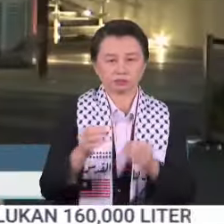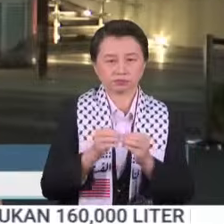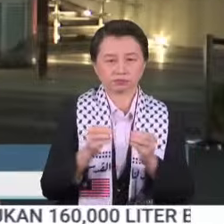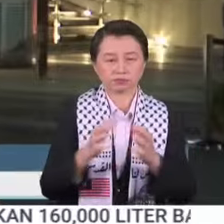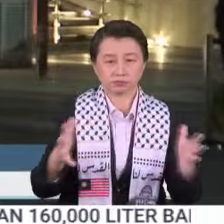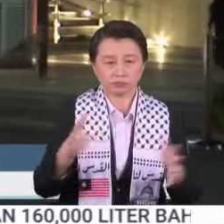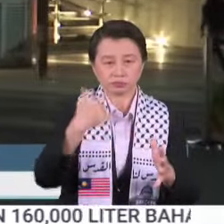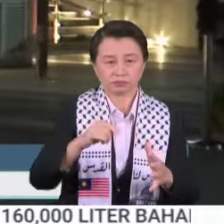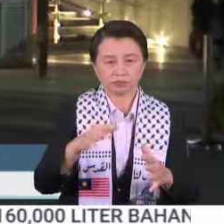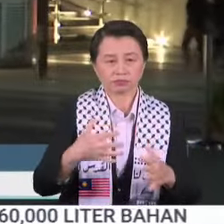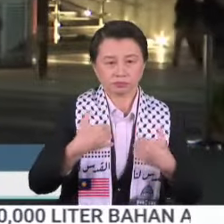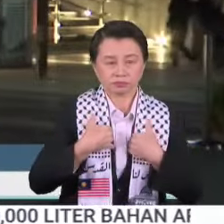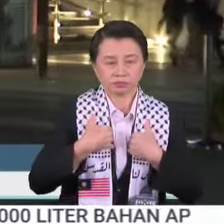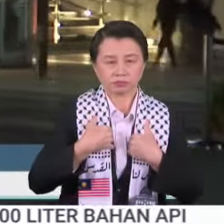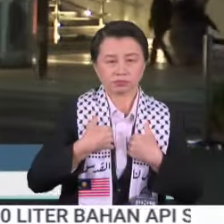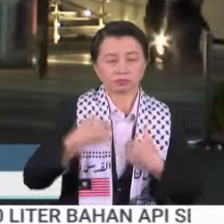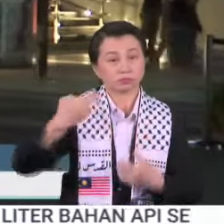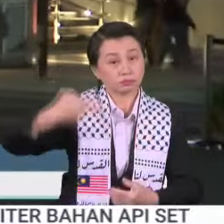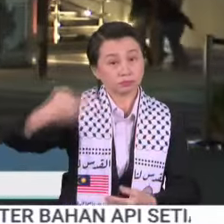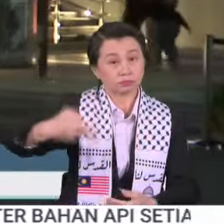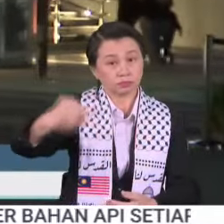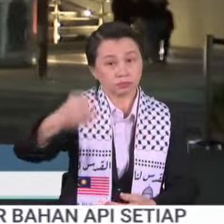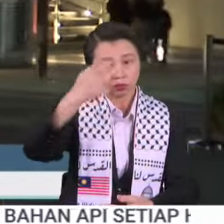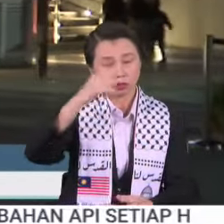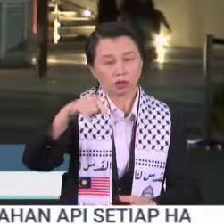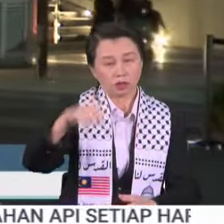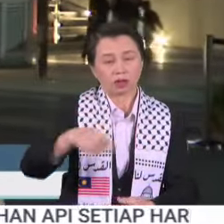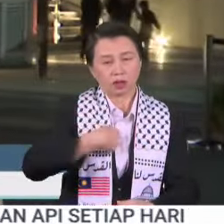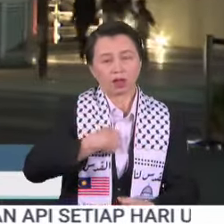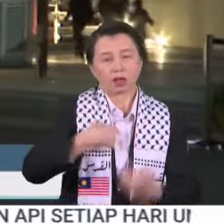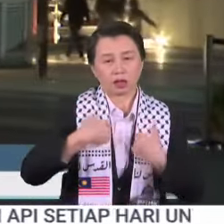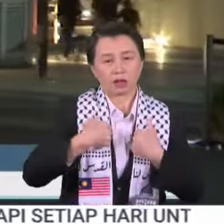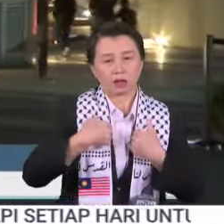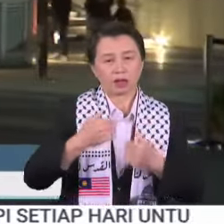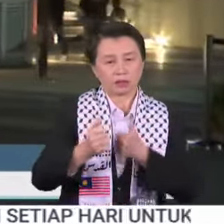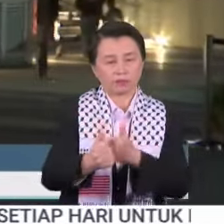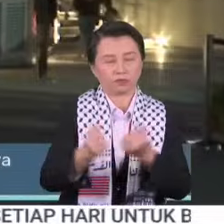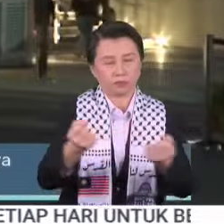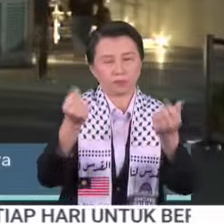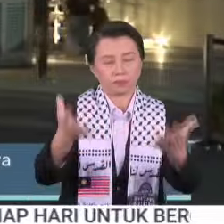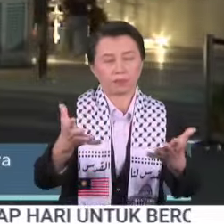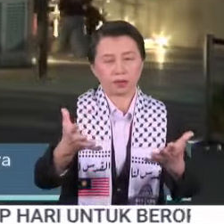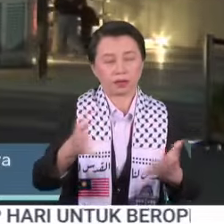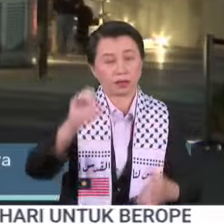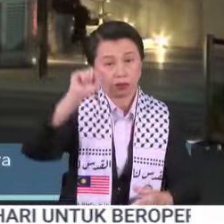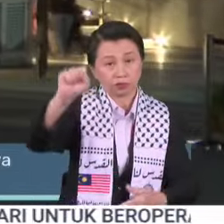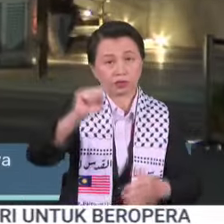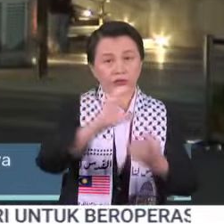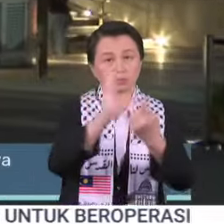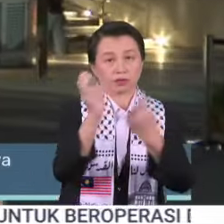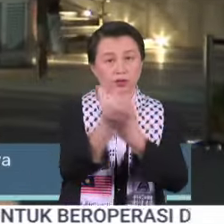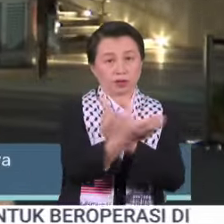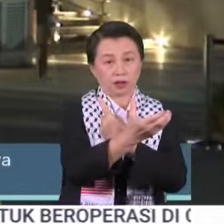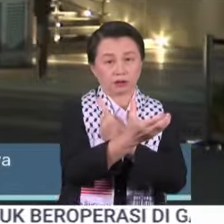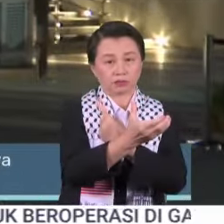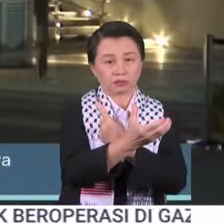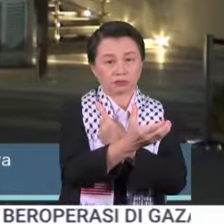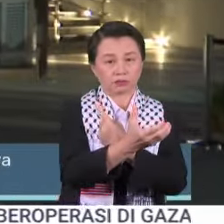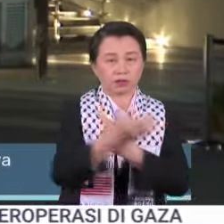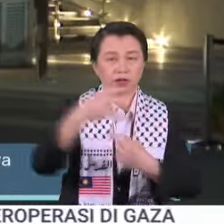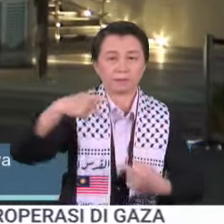the Kalasan Dusun heritage as well, because to be honest, I have been following a lot of like Sabah cultural page,